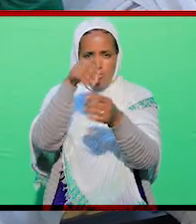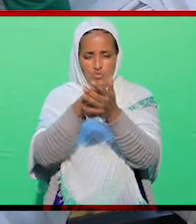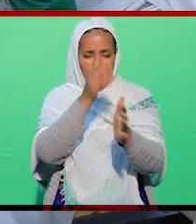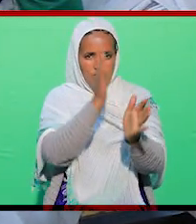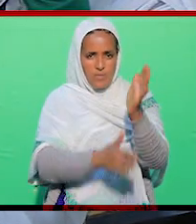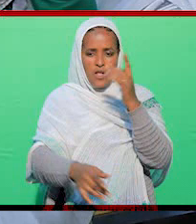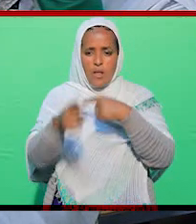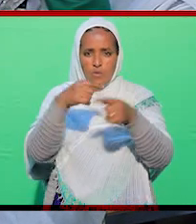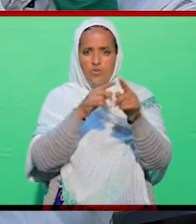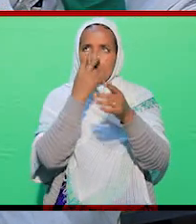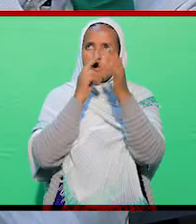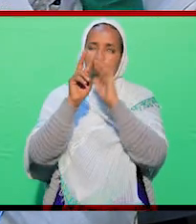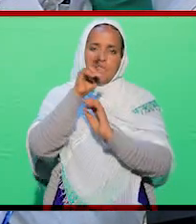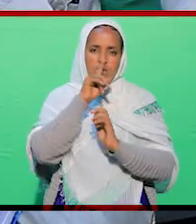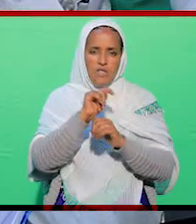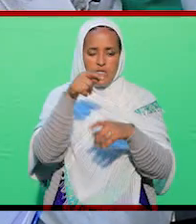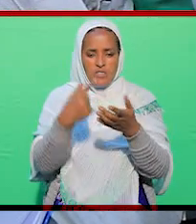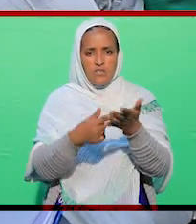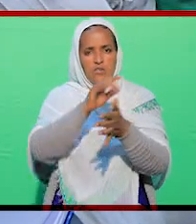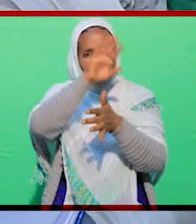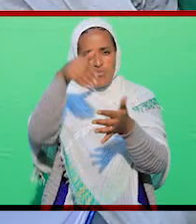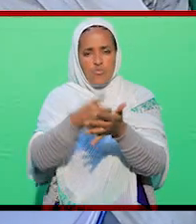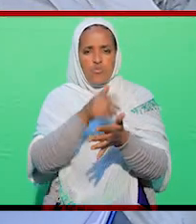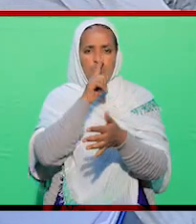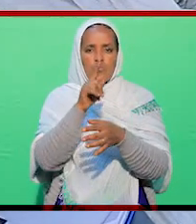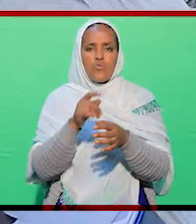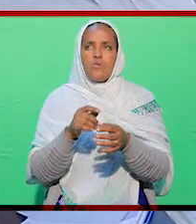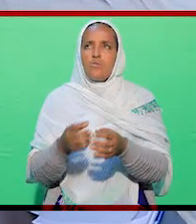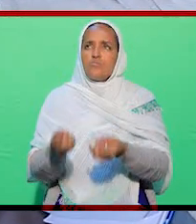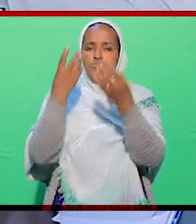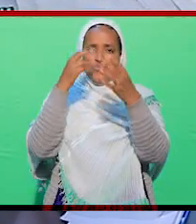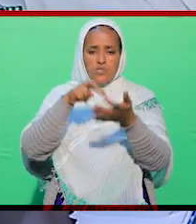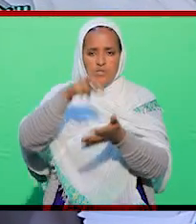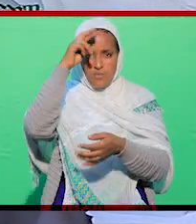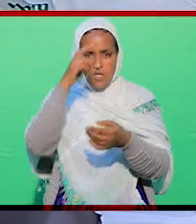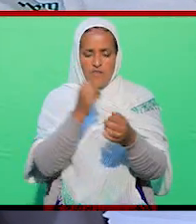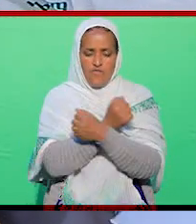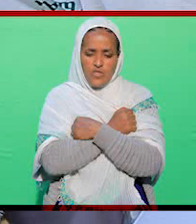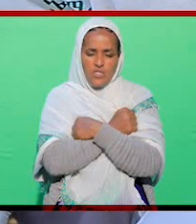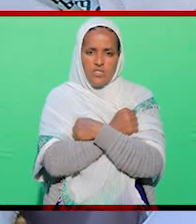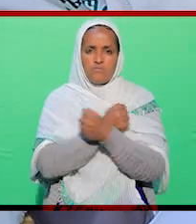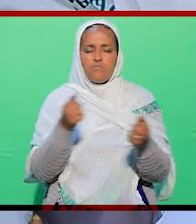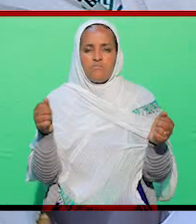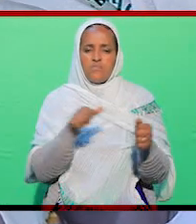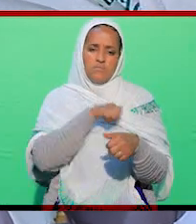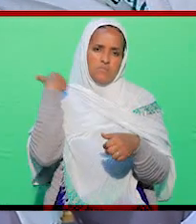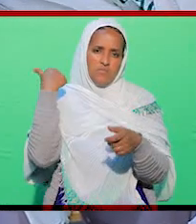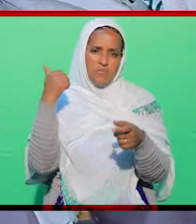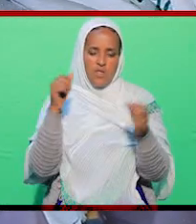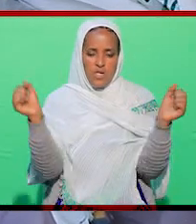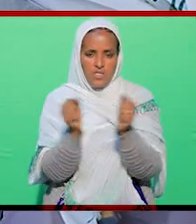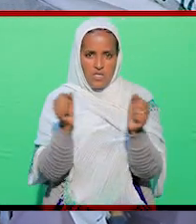ነው። ለተሰሩት ፍጻሜ ናት፣ ለሚመጡት ደግሞ ትንቢት ናት። ስለዚህ ይህን ሁሉ ነው ከአመፃ ብዛት የተነሳ